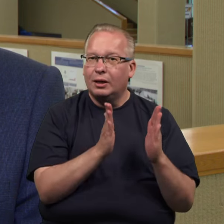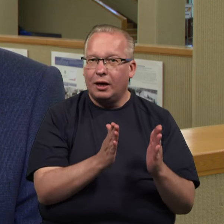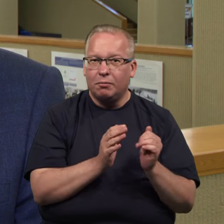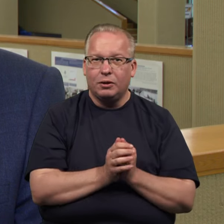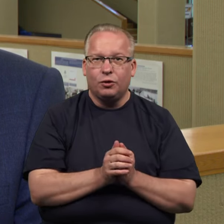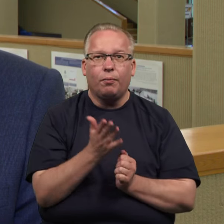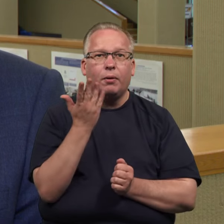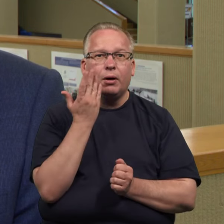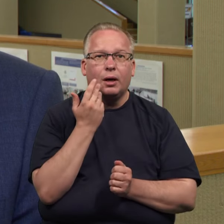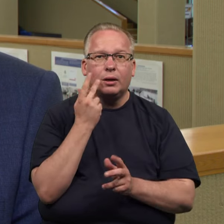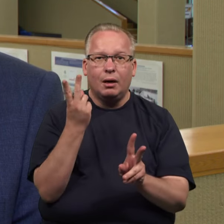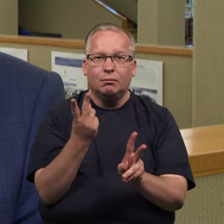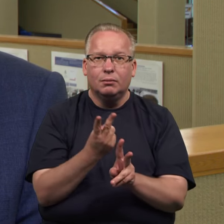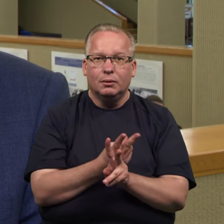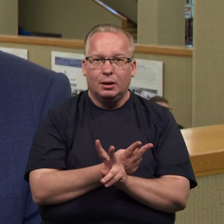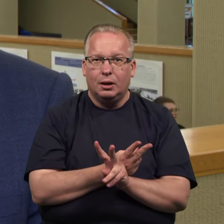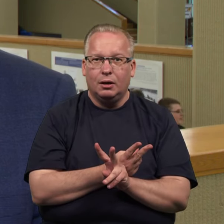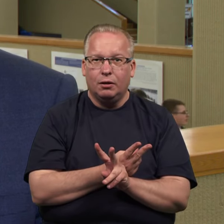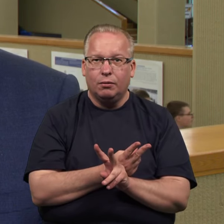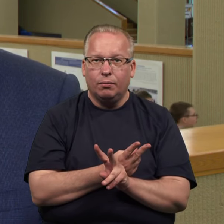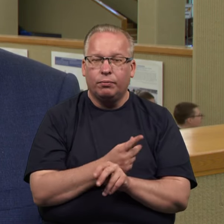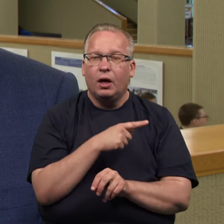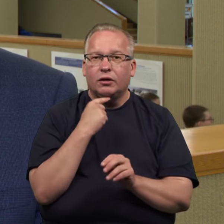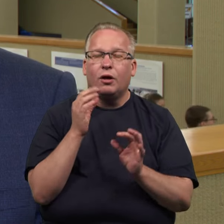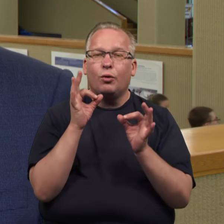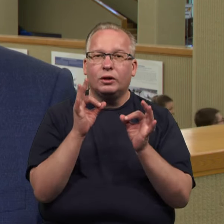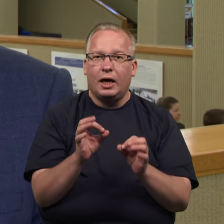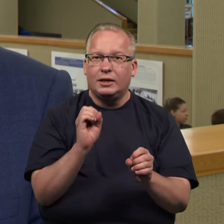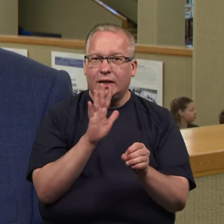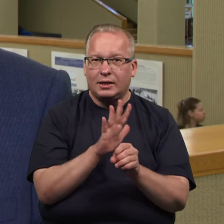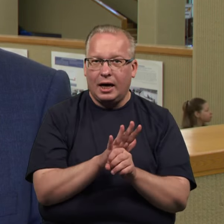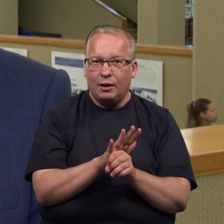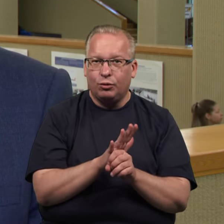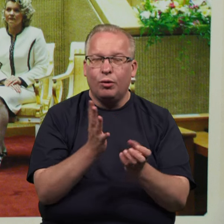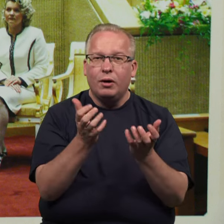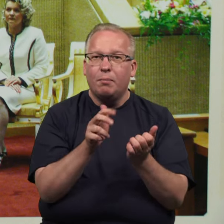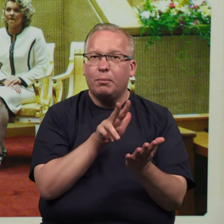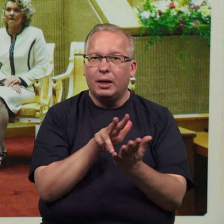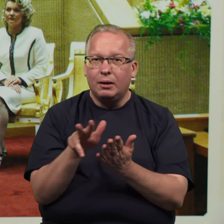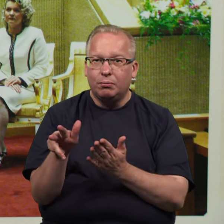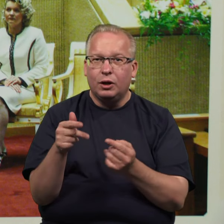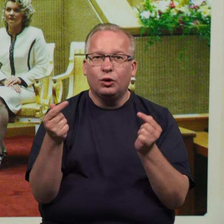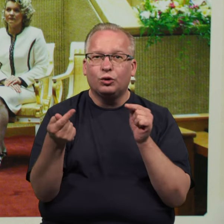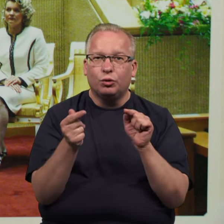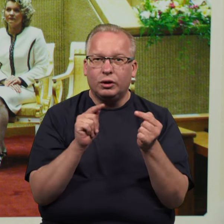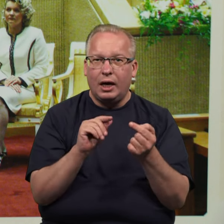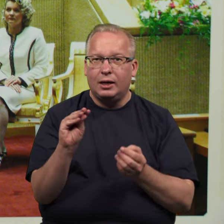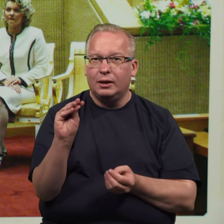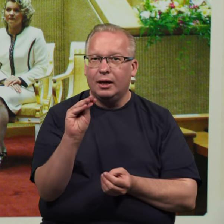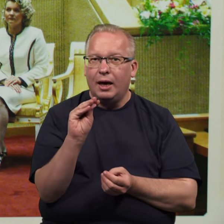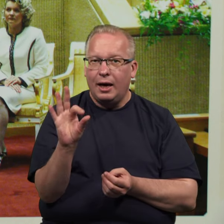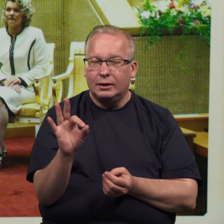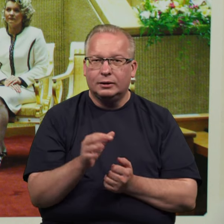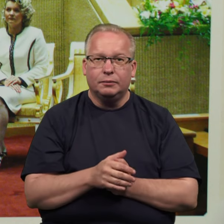kai reikėjo labai daug teisės aktų priimti, suderinti su Europos Sąjungos.